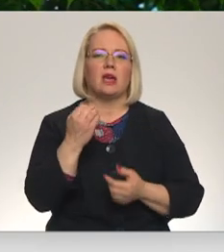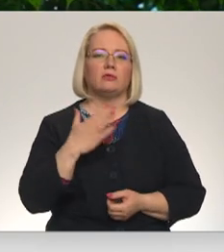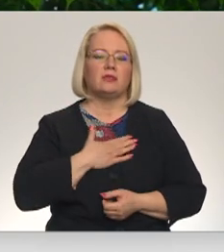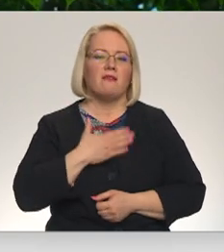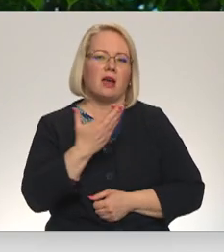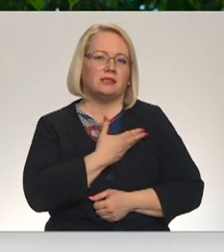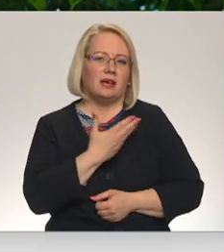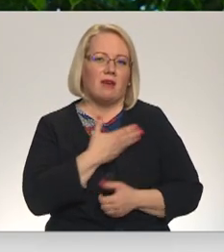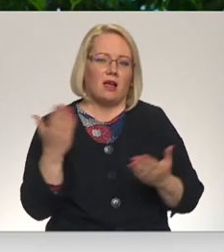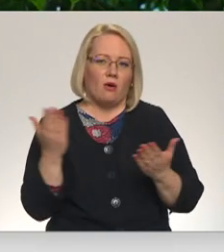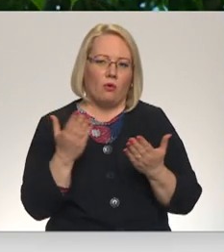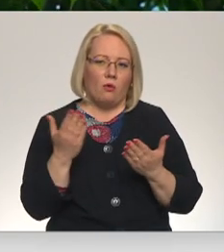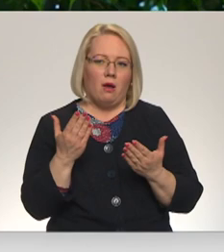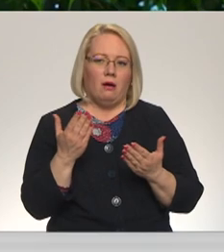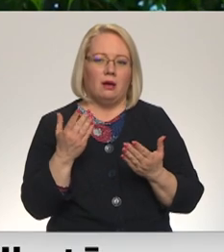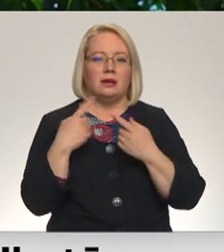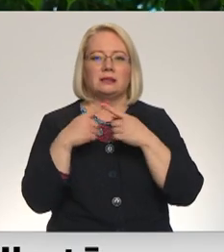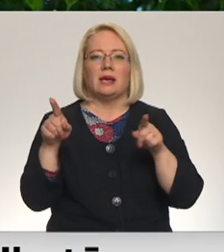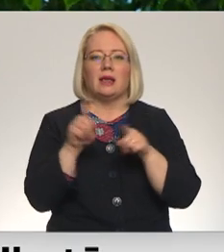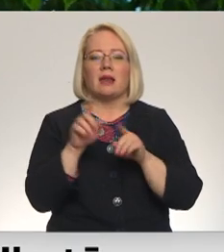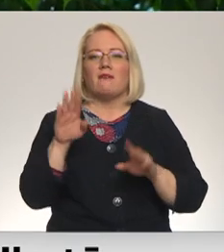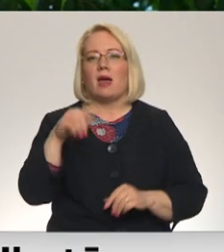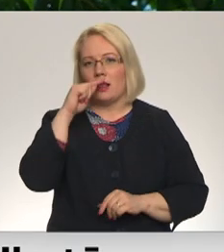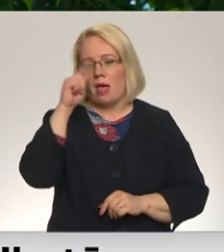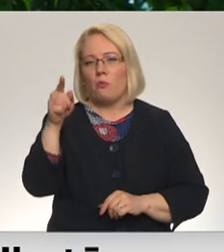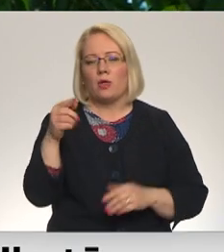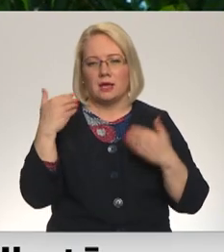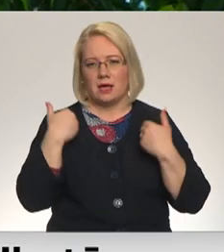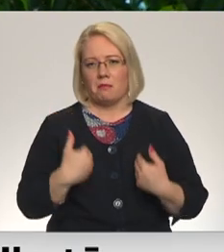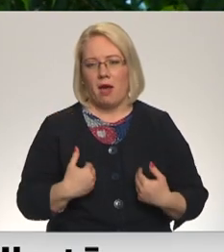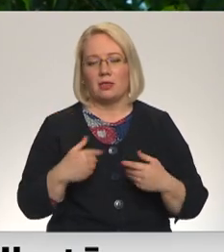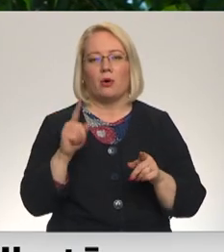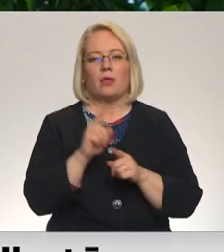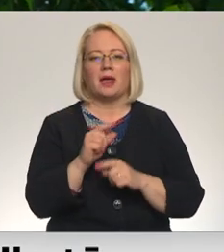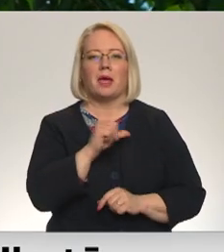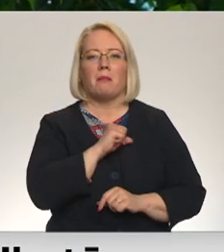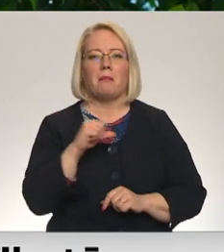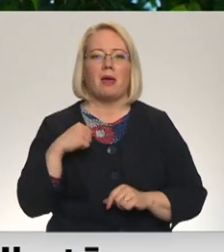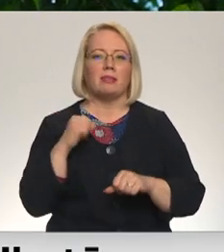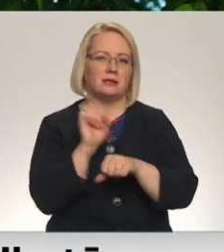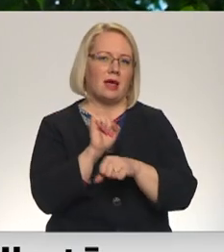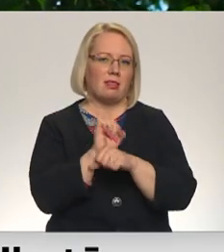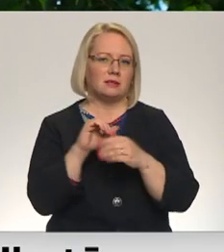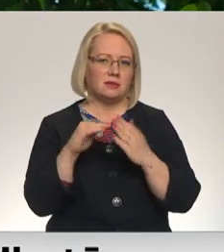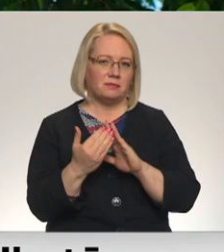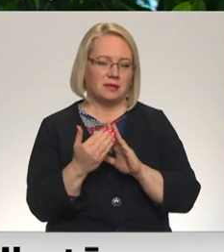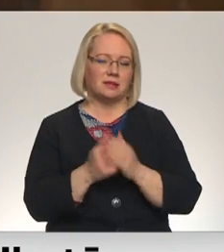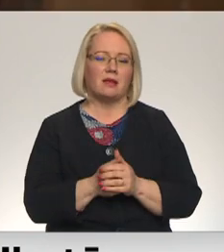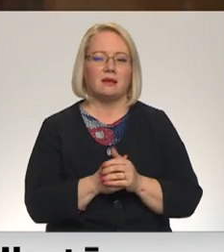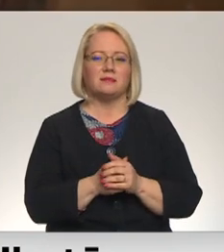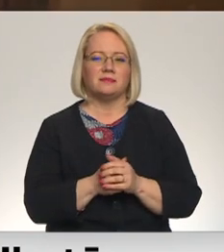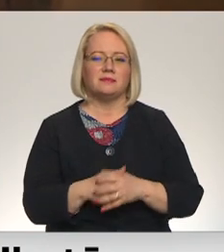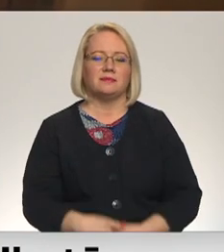Un kad citi arī var lapoties ar mani, arī pati salaspils.